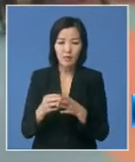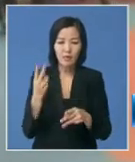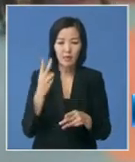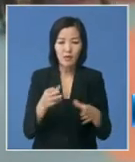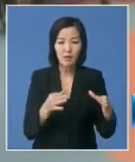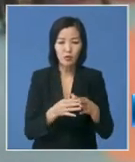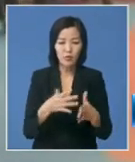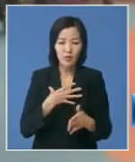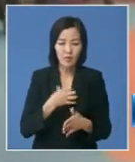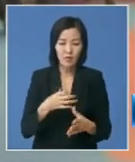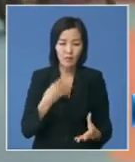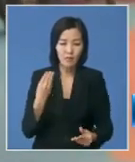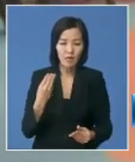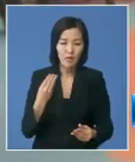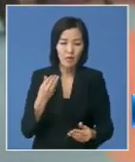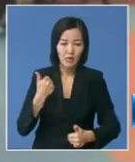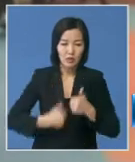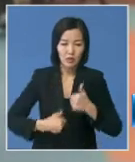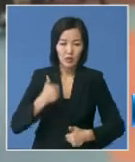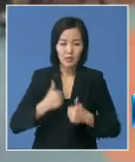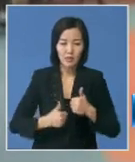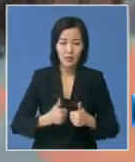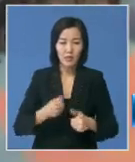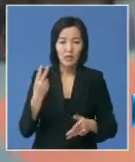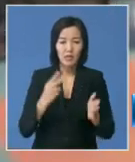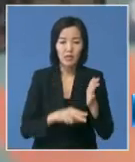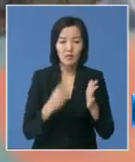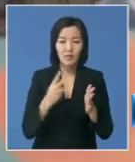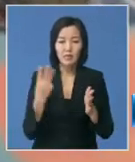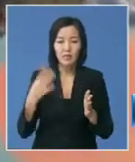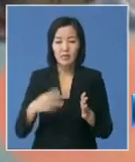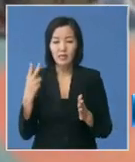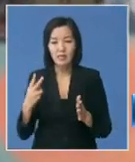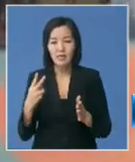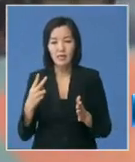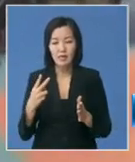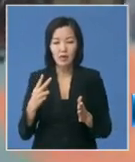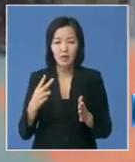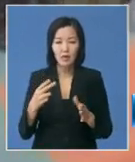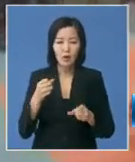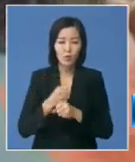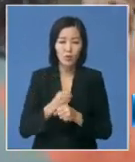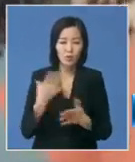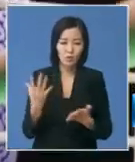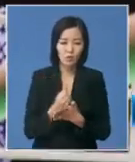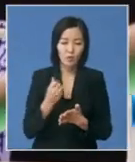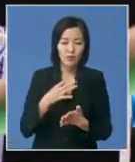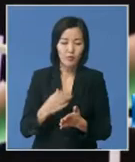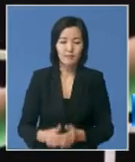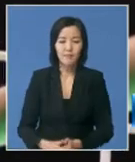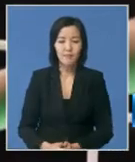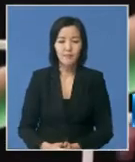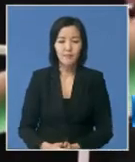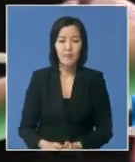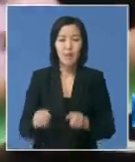ұжымы да аянып қалған жоқ. Дегенмен татами қожайындары 72-42 есебімен жеңіске жетіп, конфедерация кубогын иеленді.